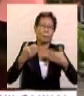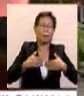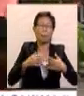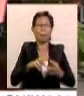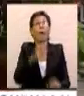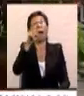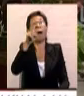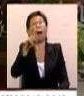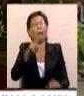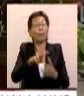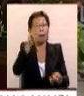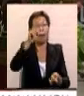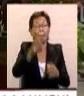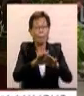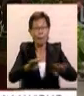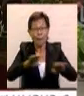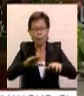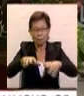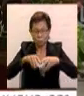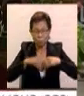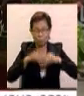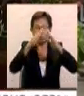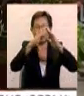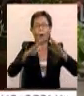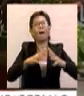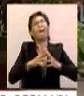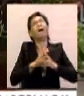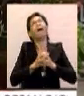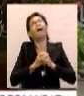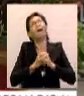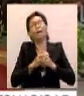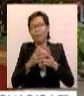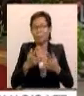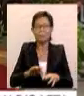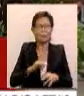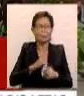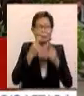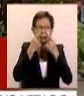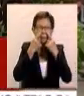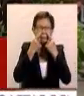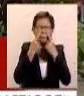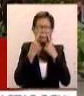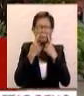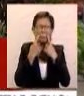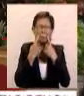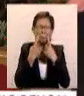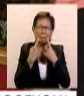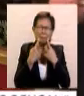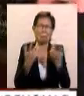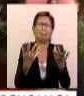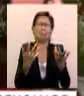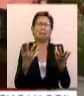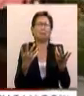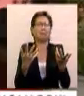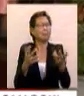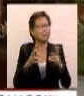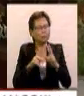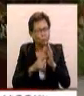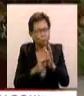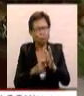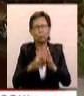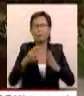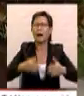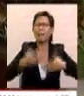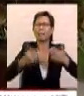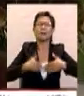bila mendengar berita macam ini dapat terima rumah kan. Saya meneteskan air mata, tanda kegembiraan saya.